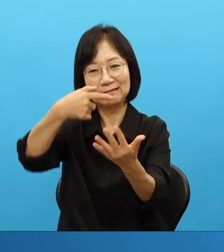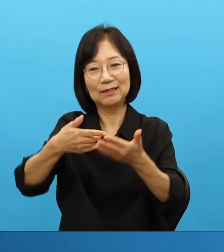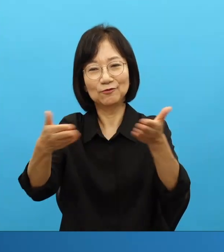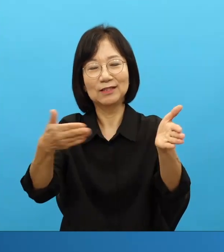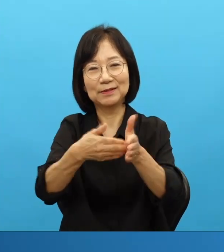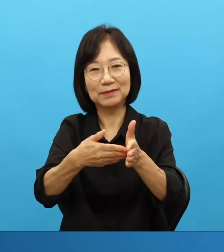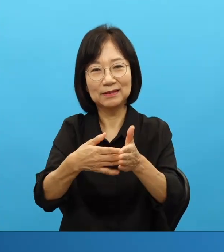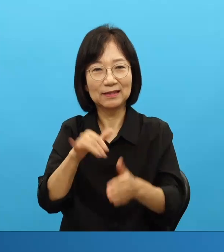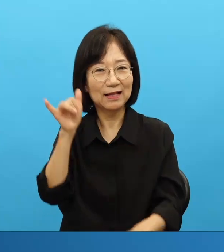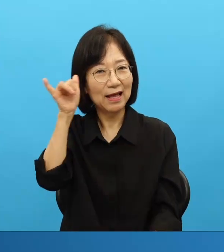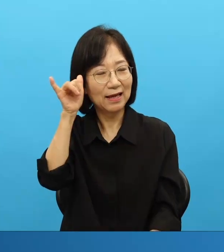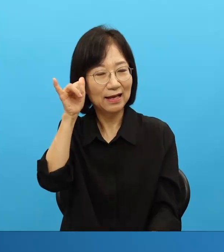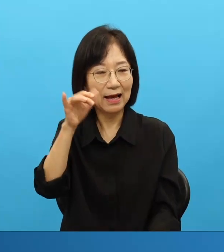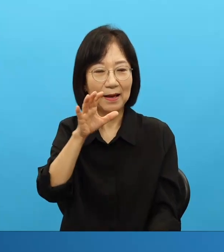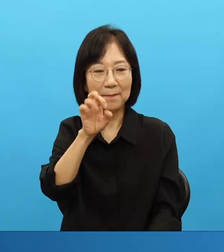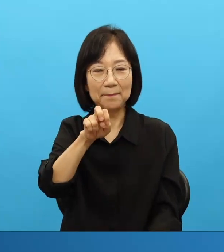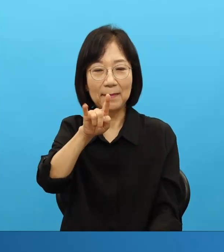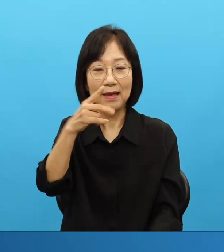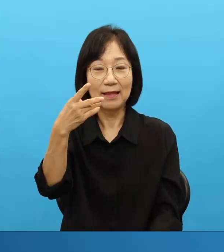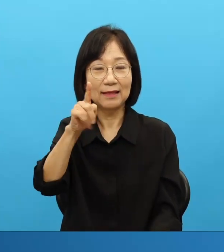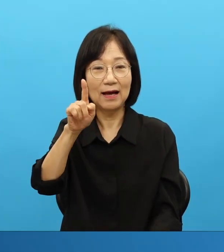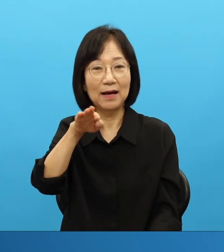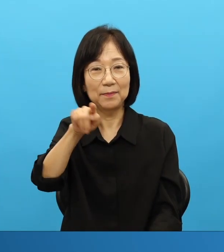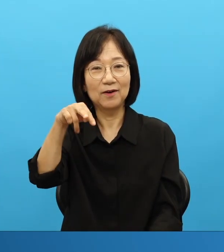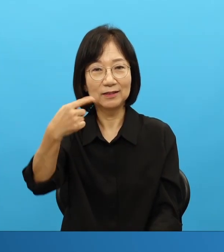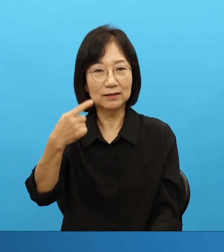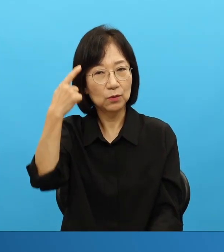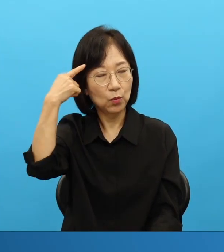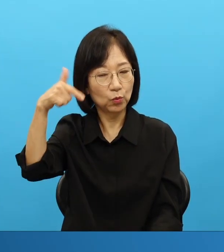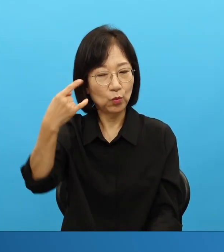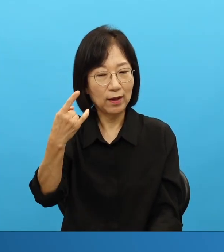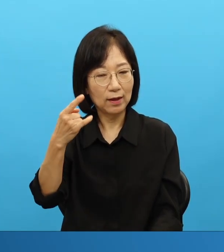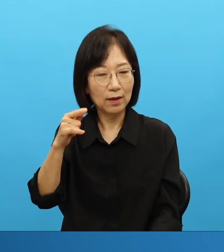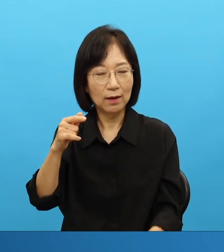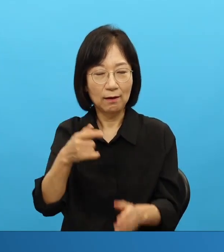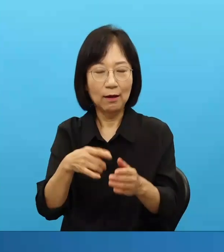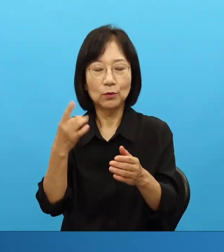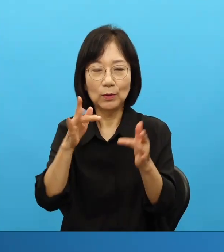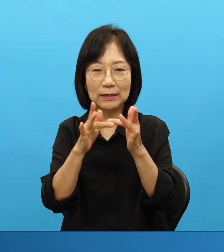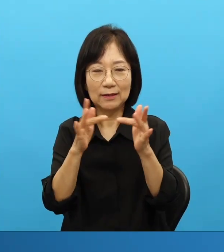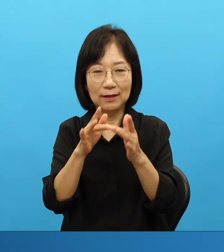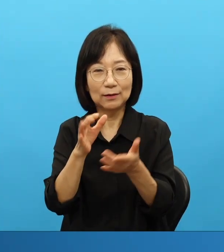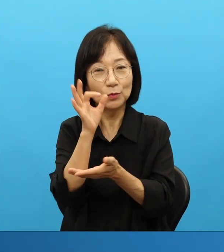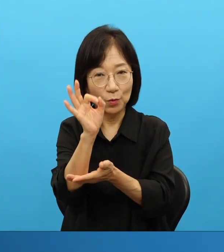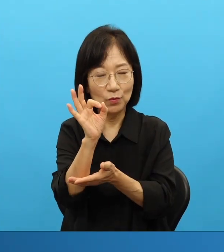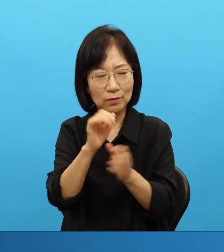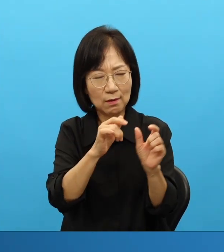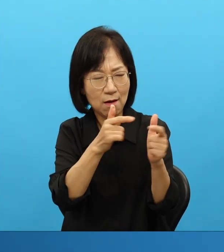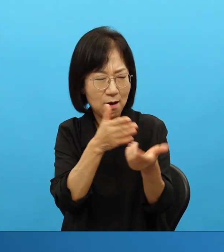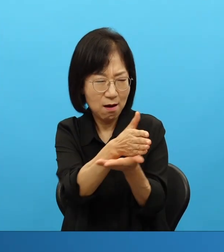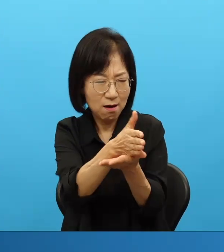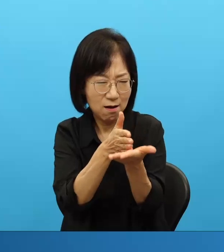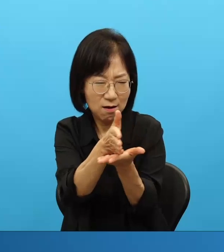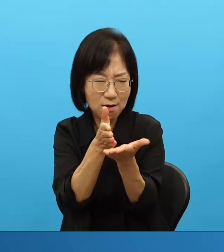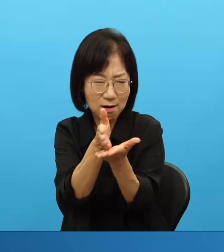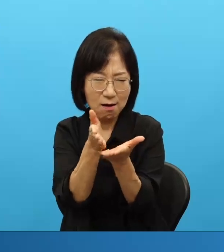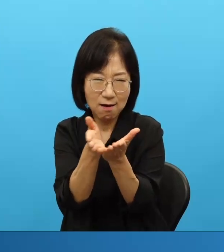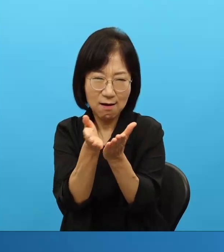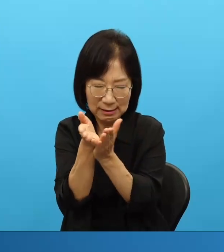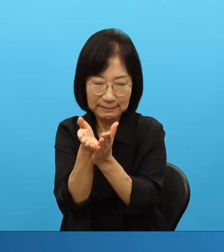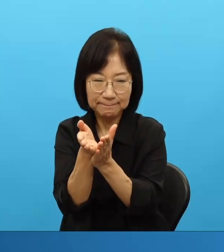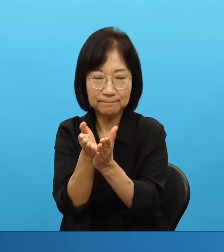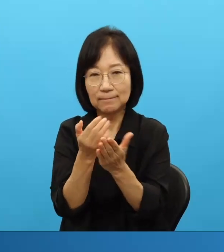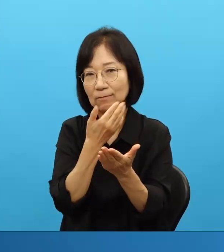AI와 메타버스, 우주와 로켓, 뇌과학, 암호화폐와 블록체인 등 각 분야의 렘넌트 망대들은